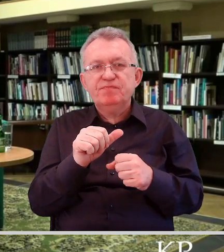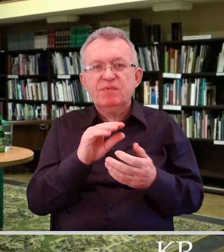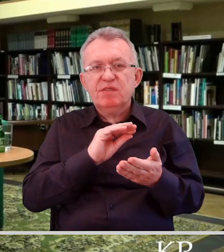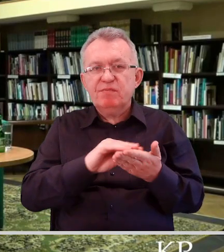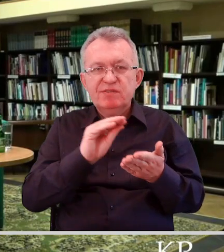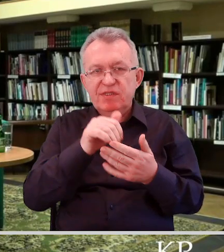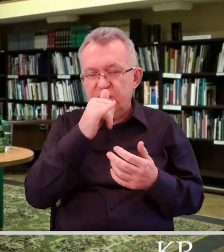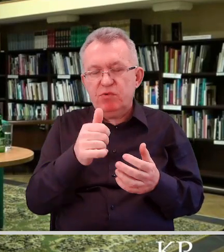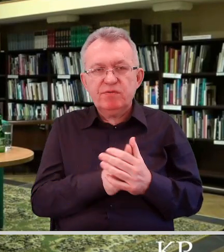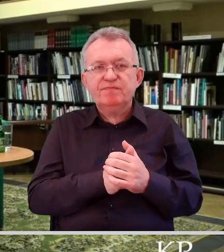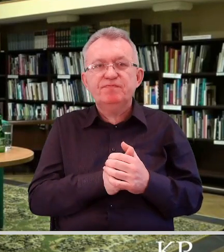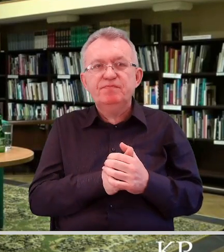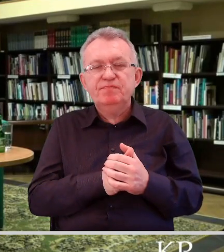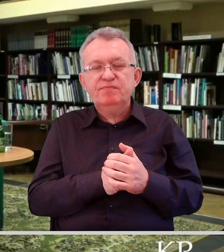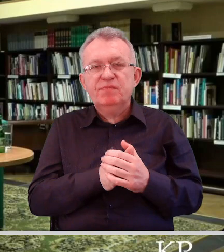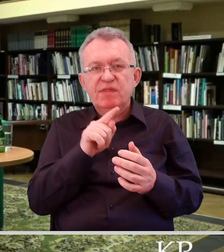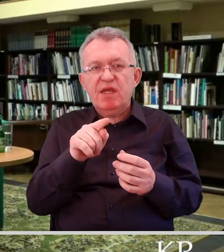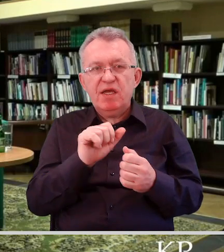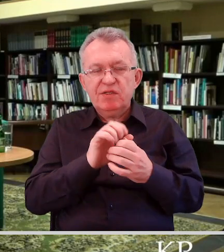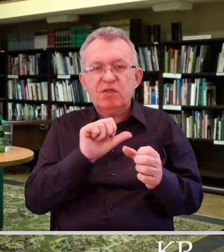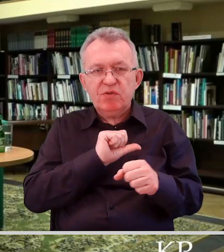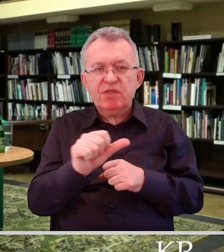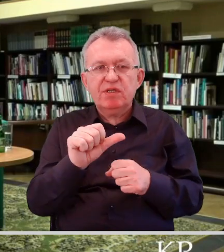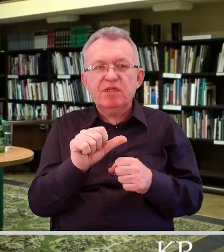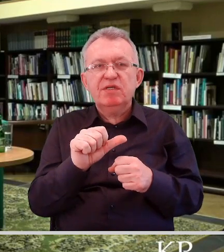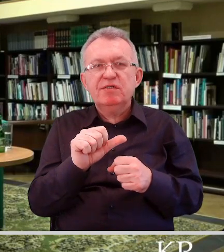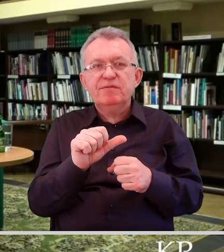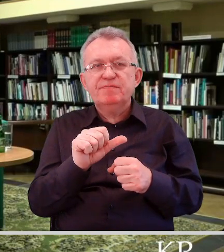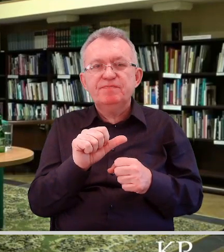wpisać nie mógł, prawda? Więc ta rekonstrukcja jest też taką